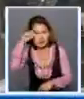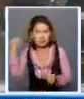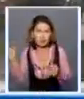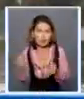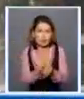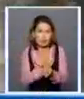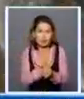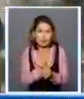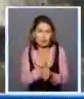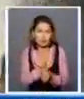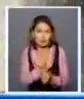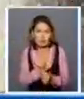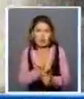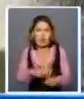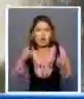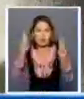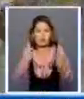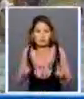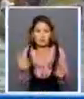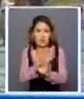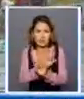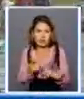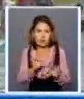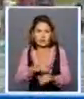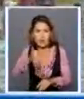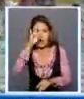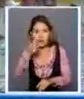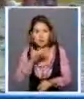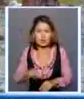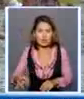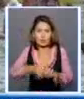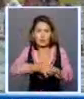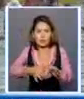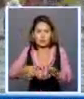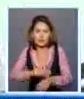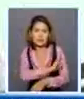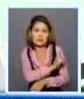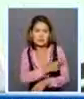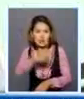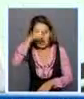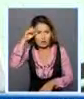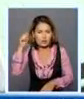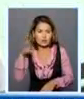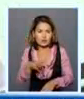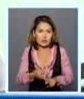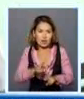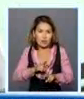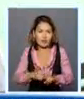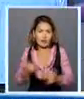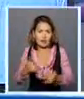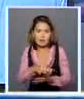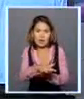суға шомылып жүр. Мамандардың айтуынша, қапырық Қазақстанда әлі сақталатын көрінеді. Сондықтан жұрттың жағажайдан шығатын